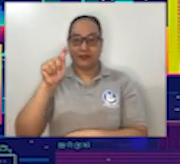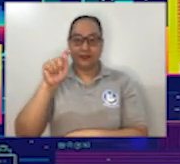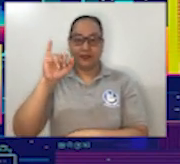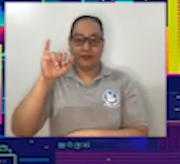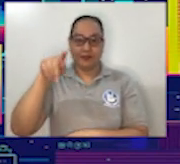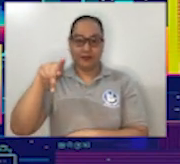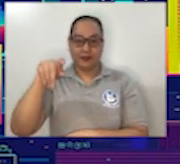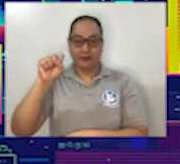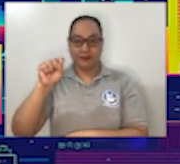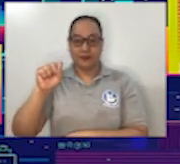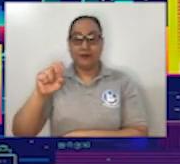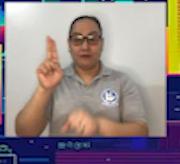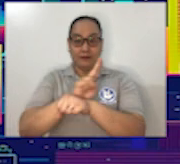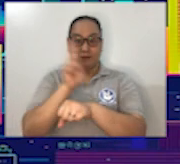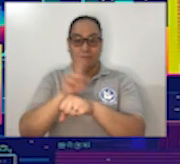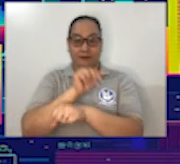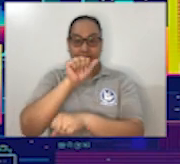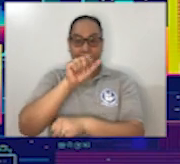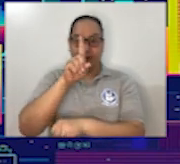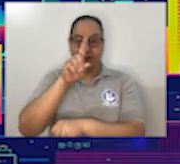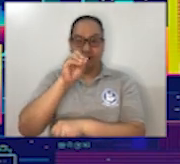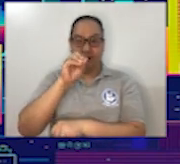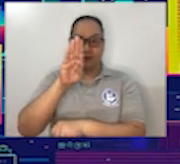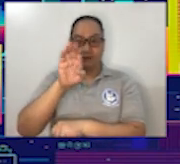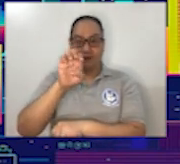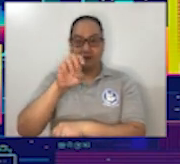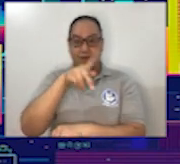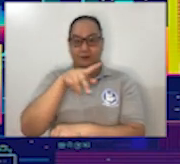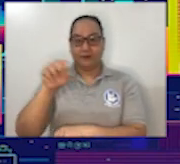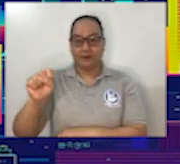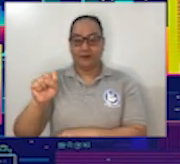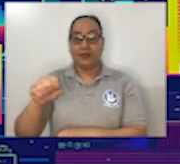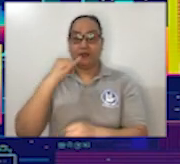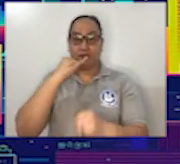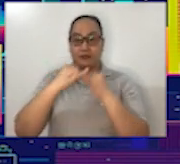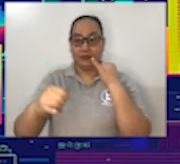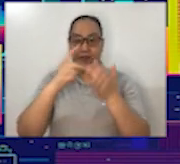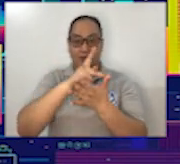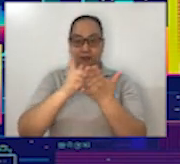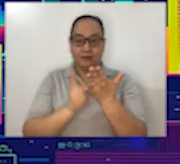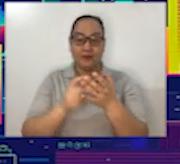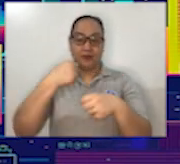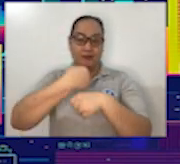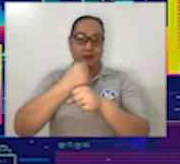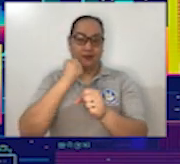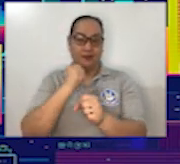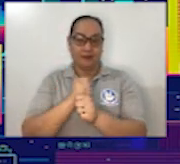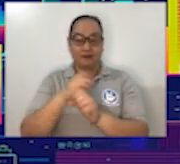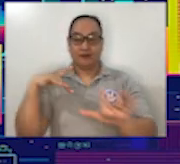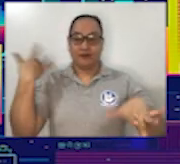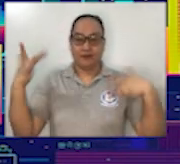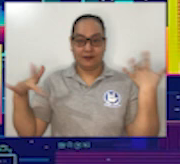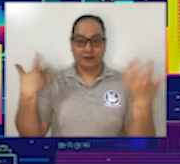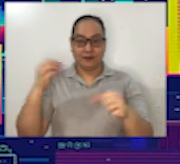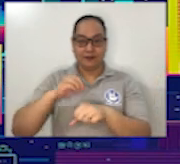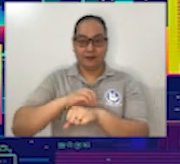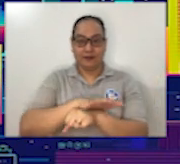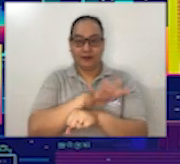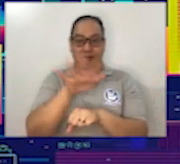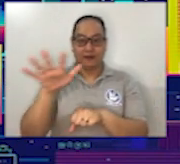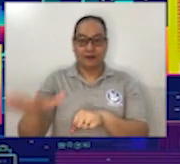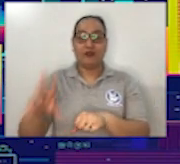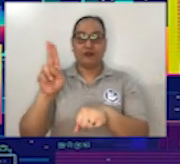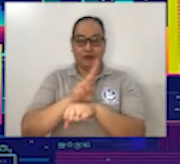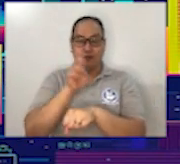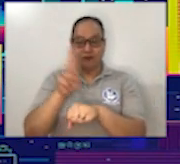mga tips sa paggamit ng Adobe Photoshop. Sa huling parte, gagawa tayo ng exciting effects gamit